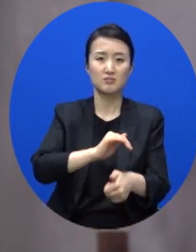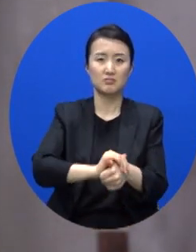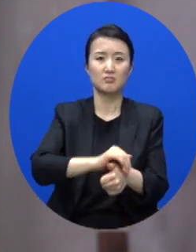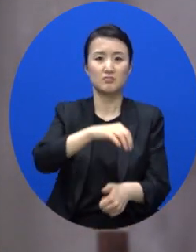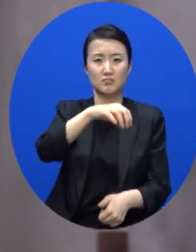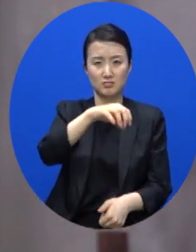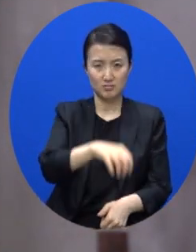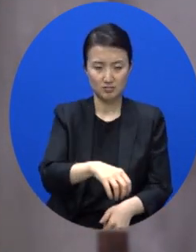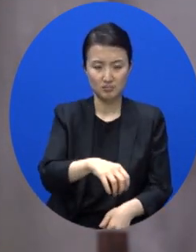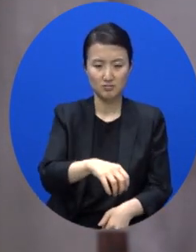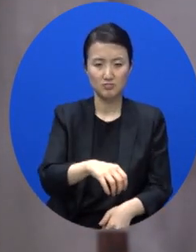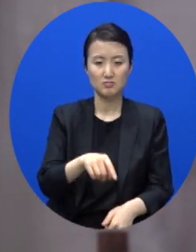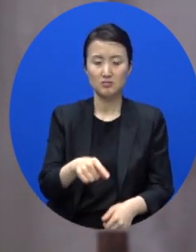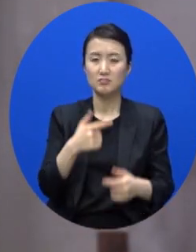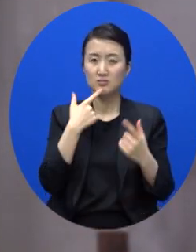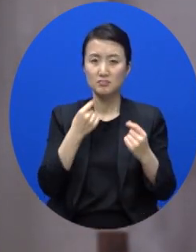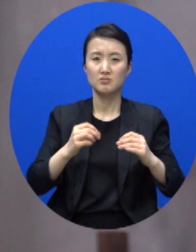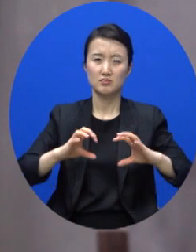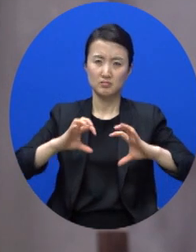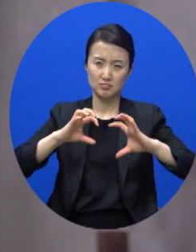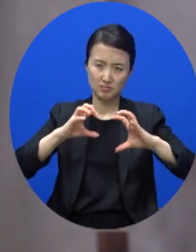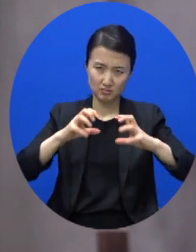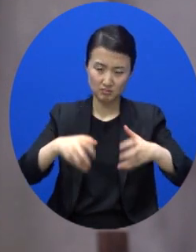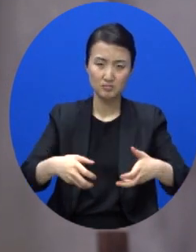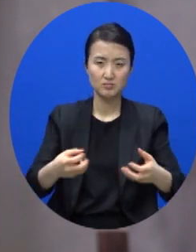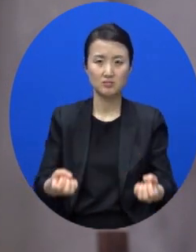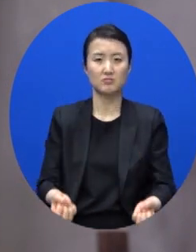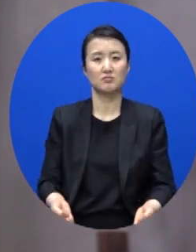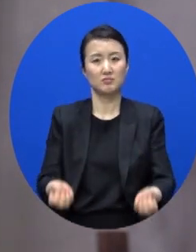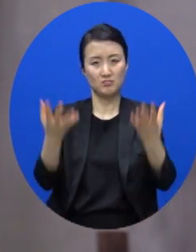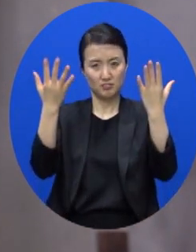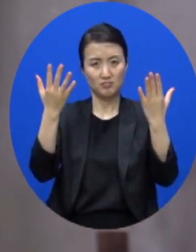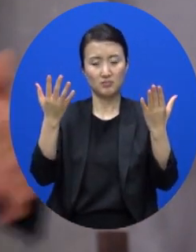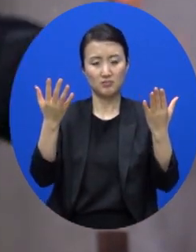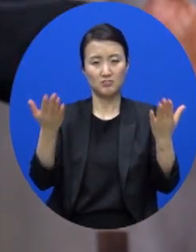경주에서 이런 세계 피리축제를 하면서